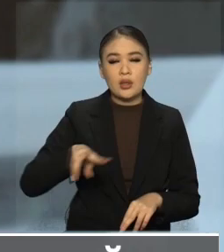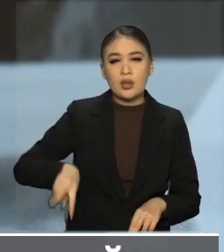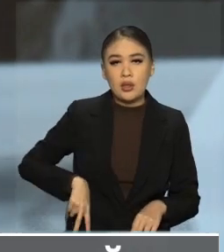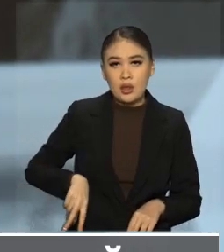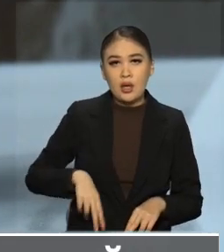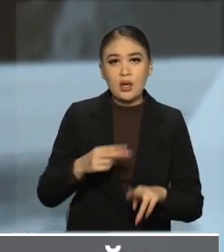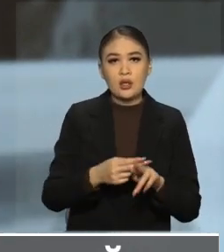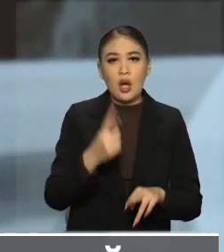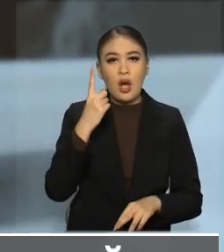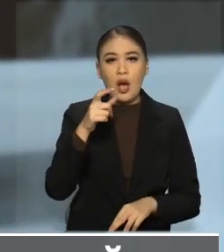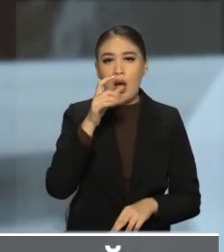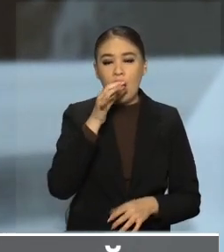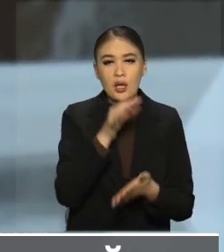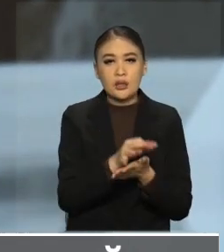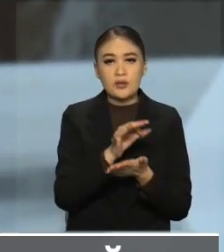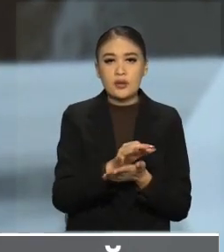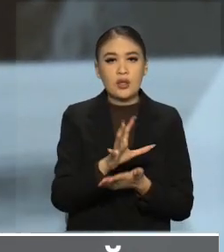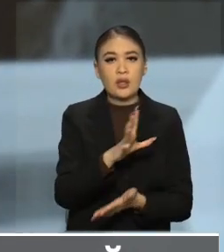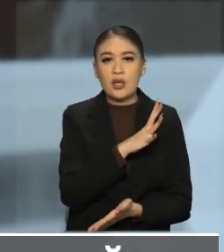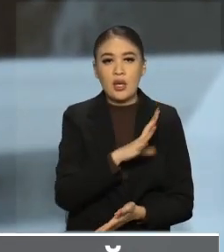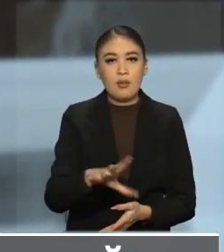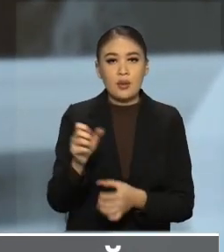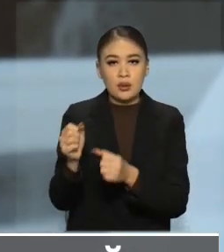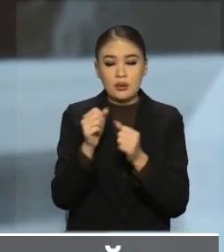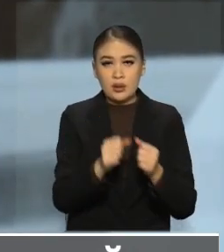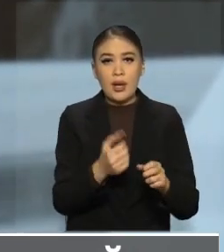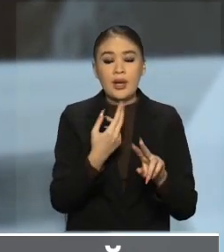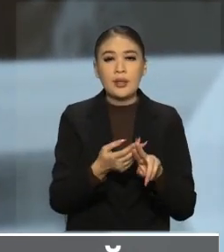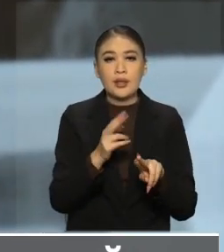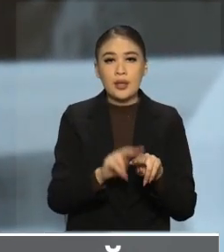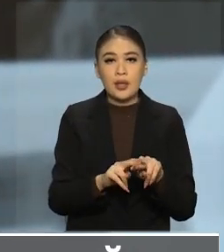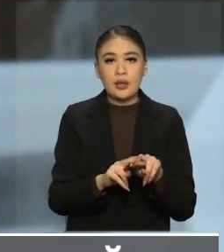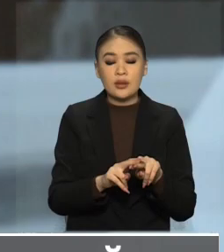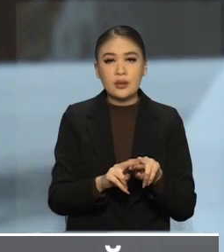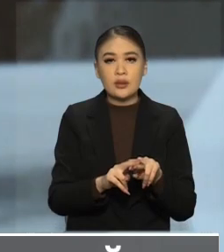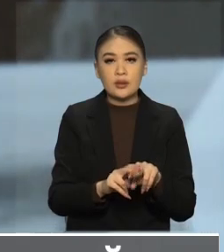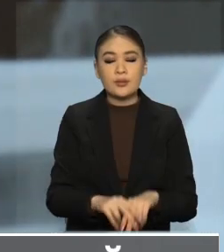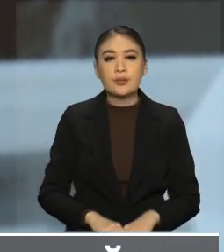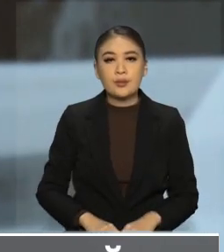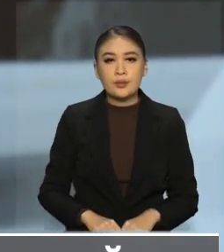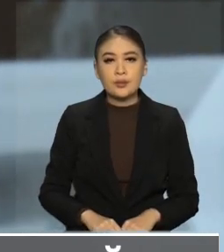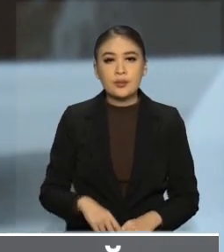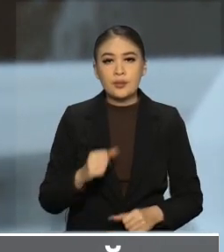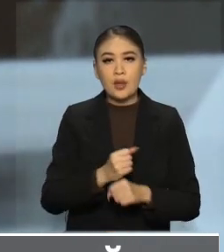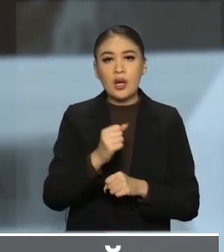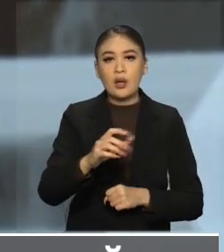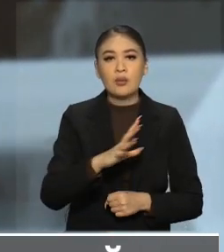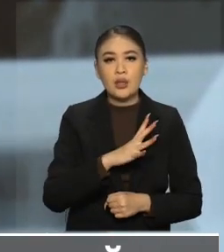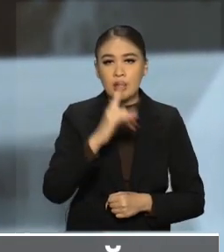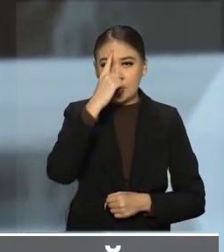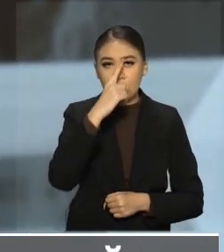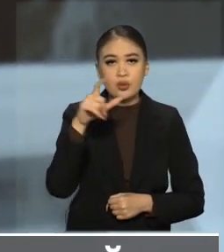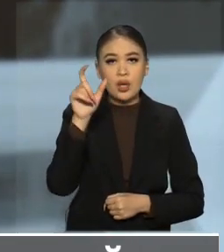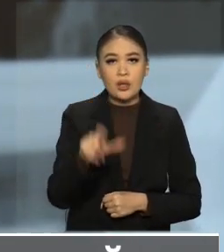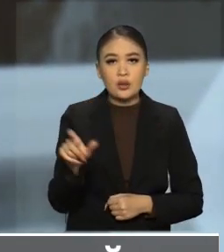біреуі жауапқа тартылған жоқ. Және де өзінің әкеп қойған сөзірде индус өзінің